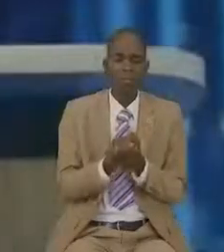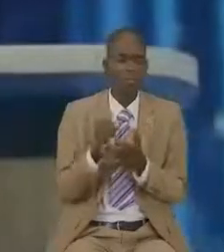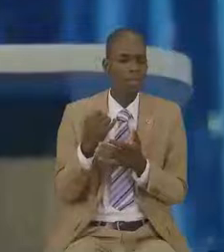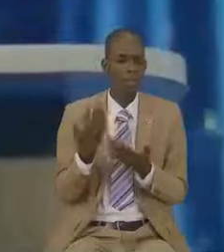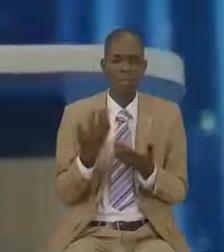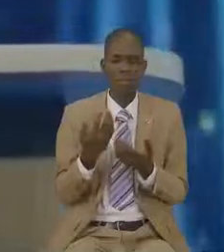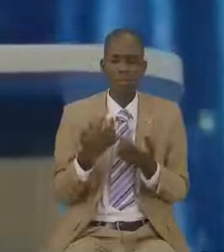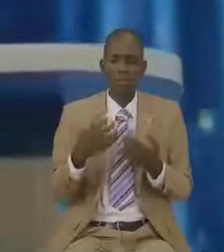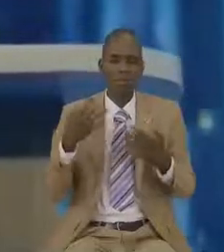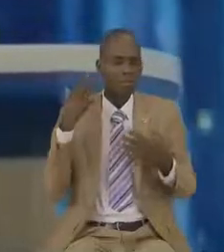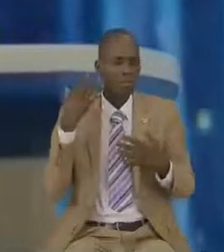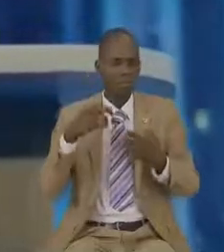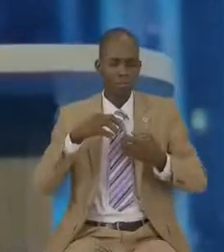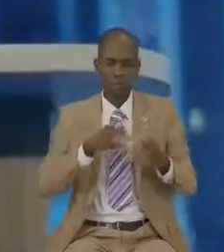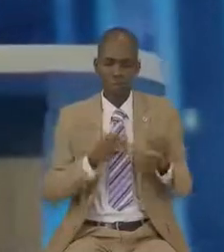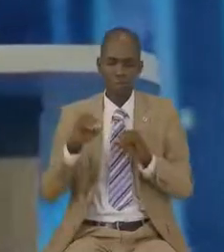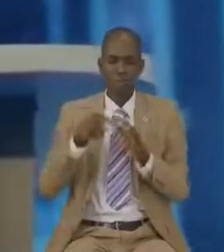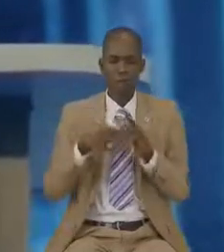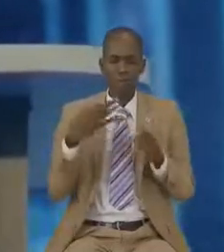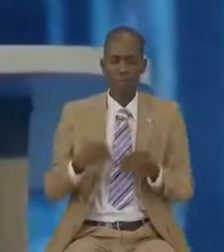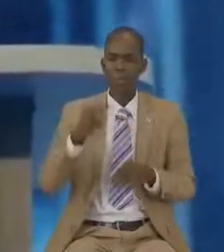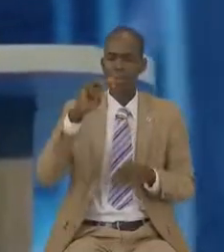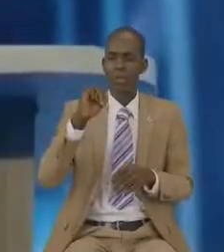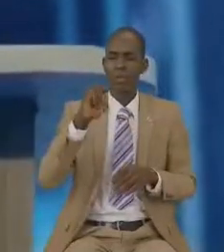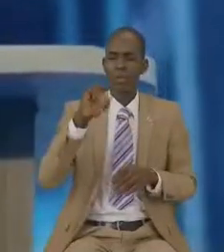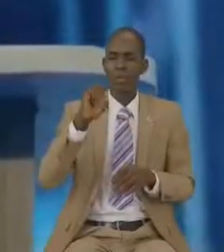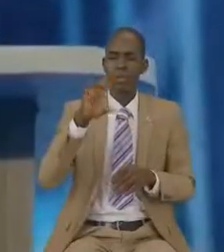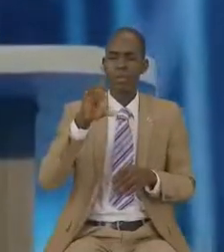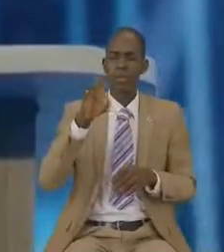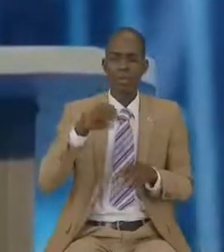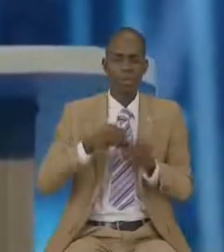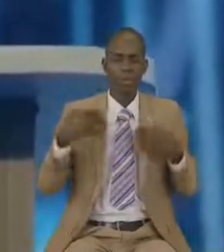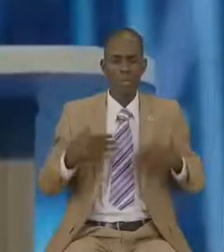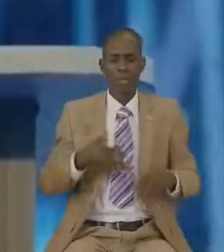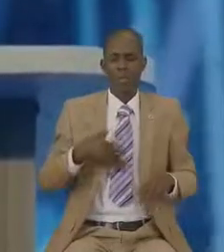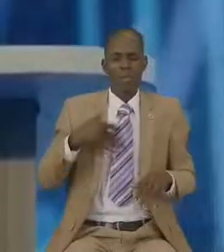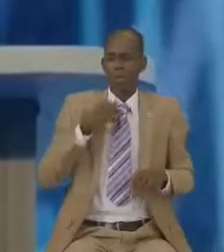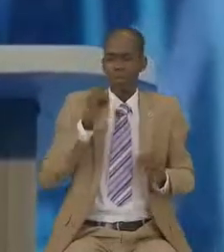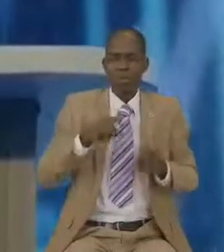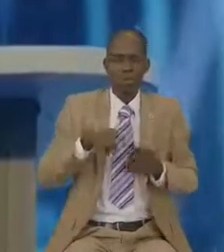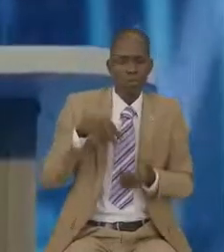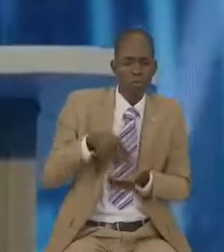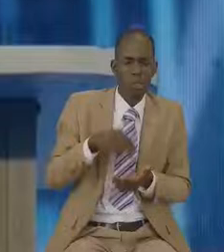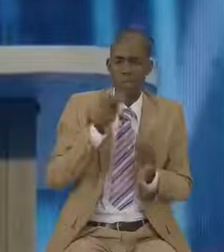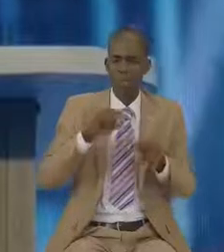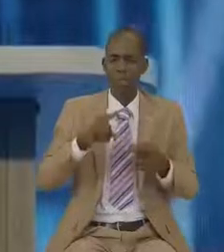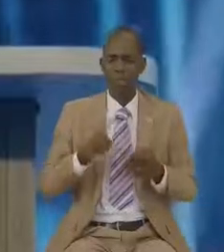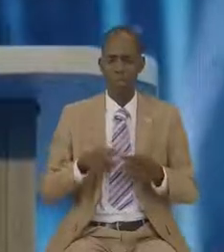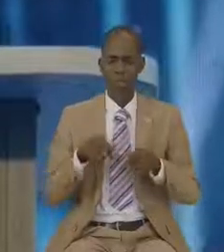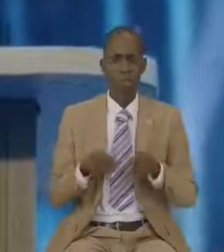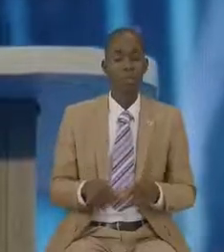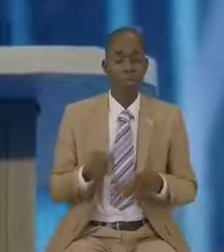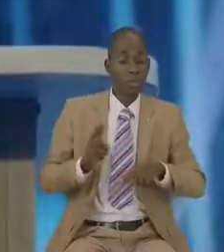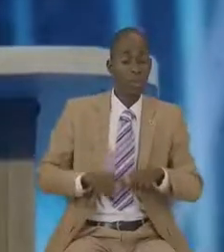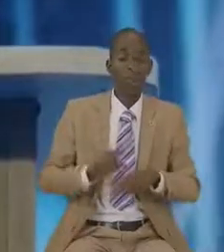Toutes les crampes dans le corps, partout, et il ne peut plus rien faire. Je prie que